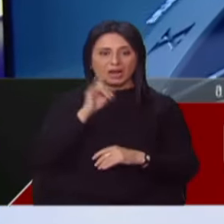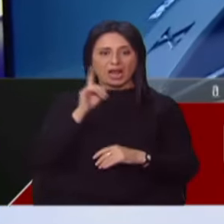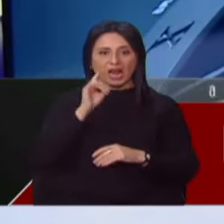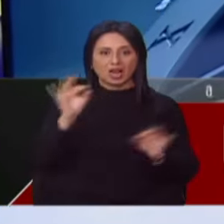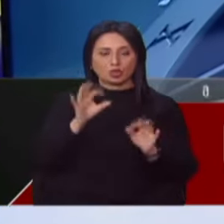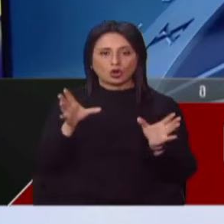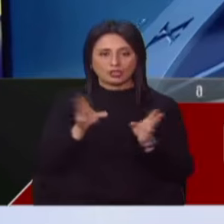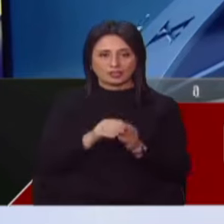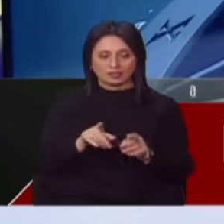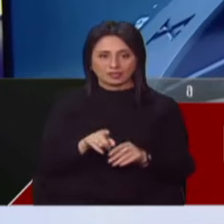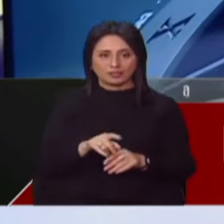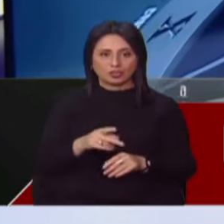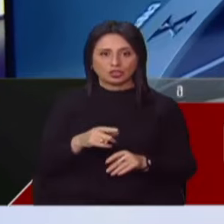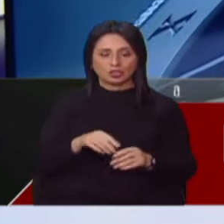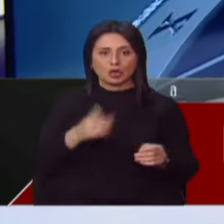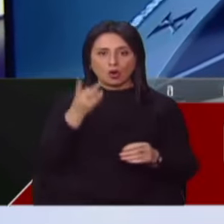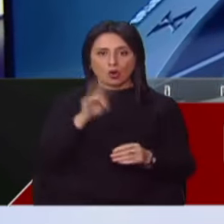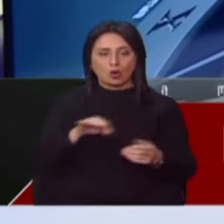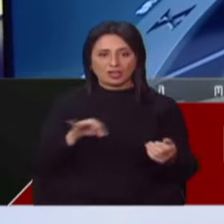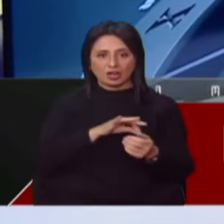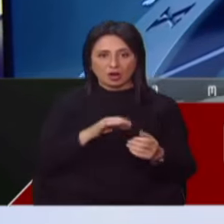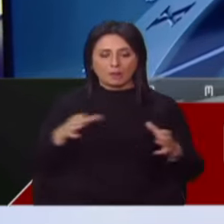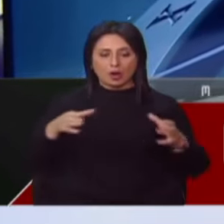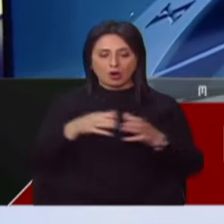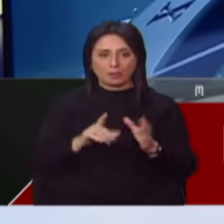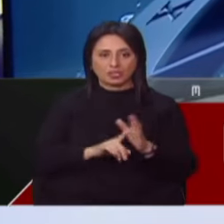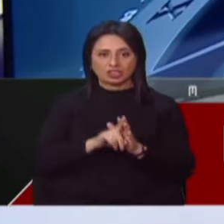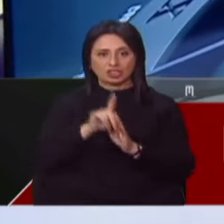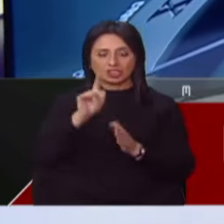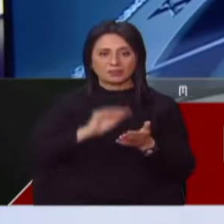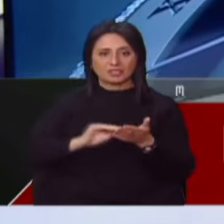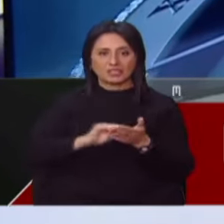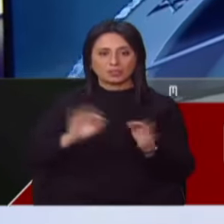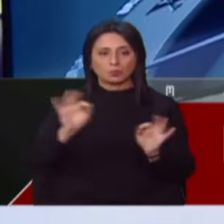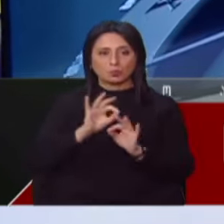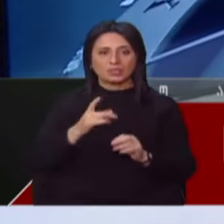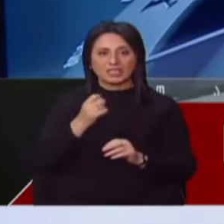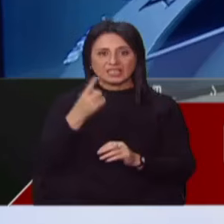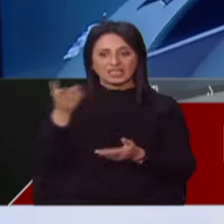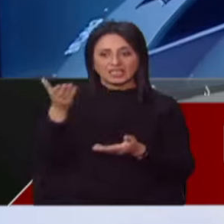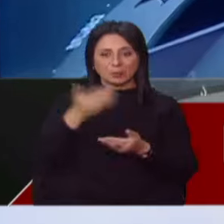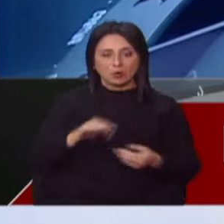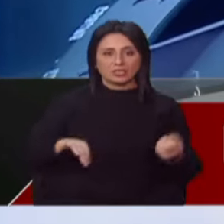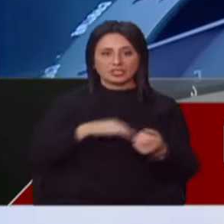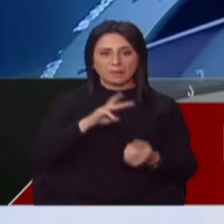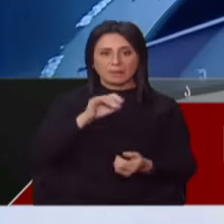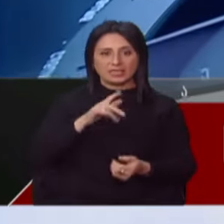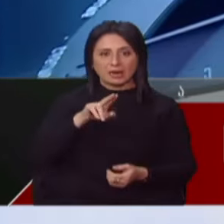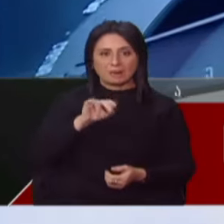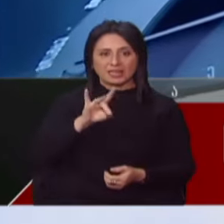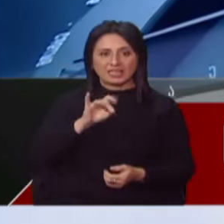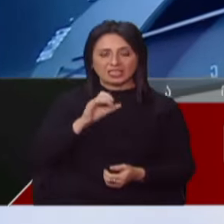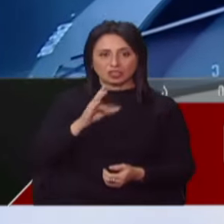ახალგაზრდულ ორკესტრთან ერთად. Ორი ვიოლინოსა და კამერული ორკესტრისთვის შექმნილ ნაწარმოებს მათთან ერთად კიდევ ერთი მოწვეული მევიოლინე მადარა